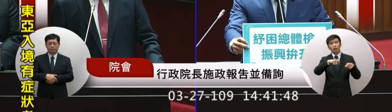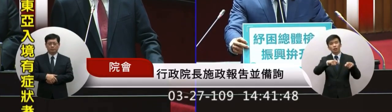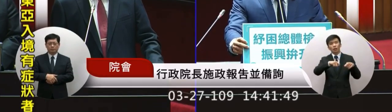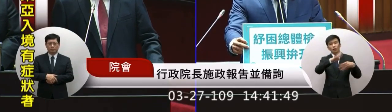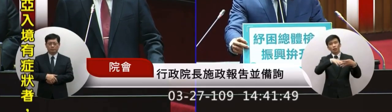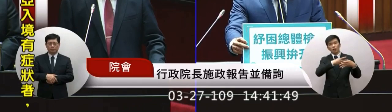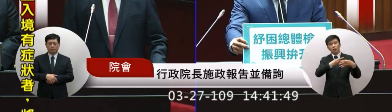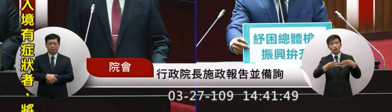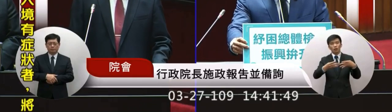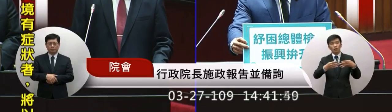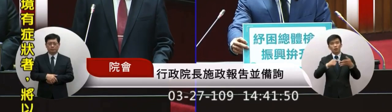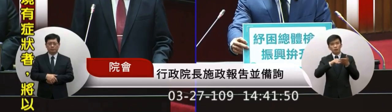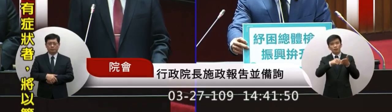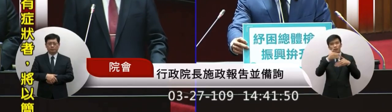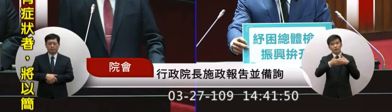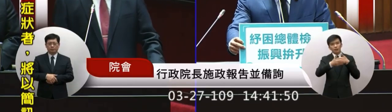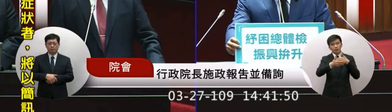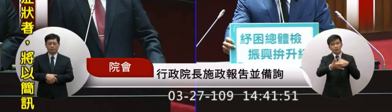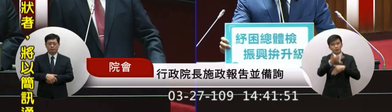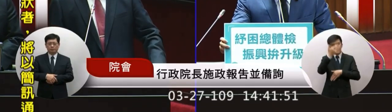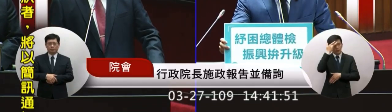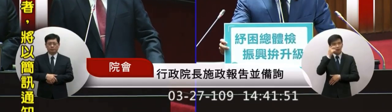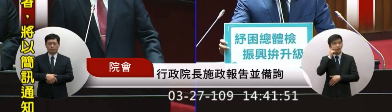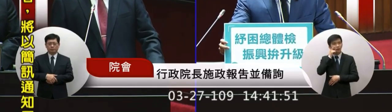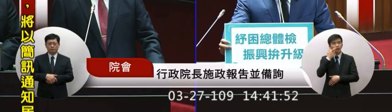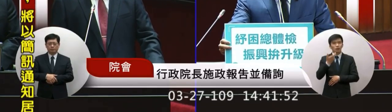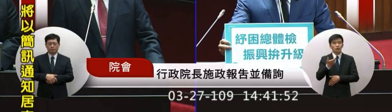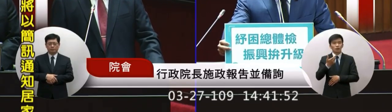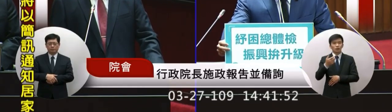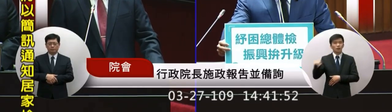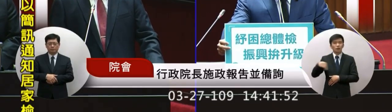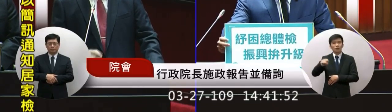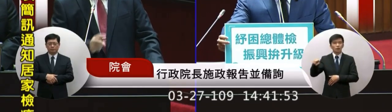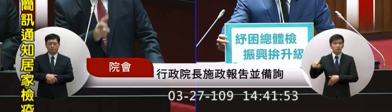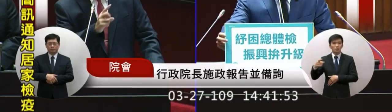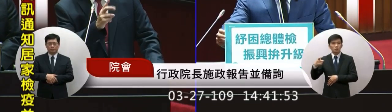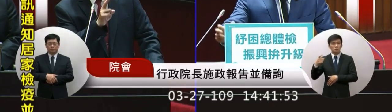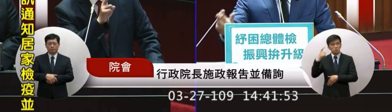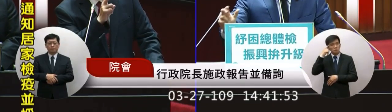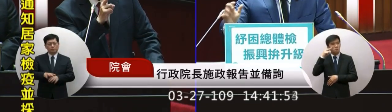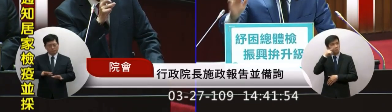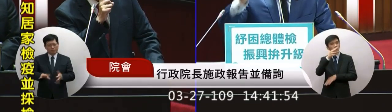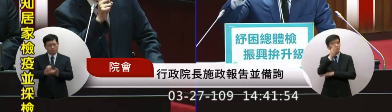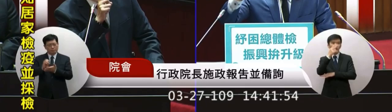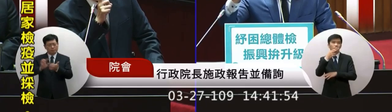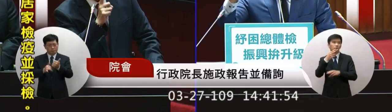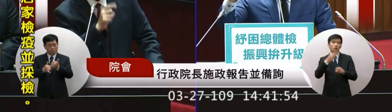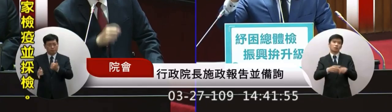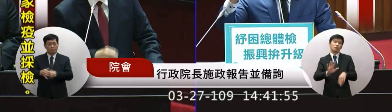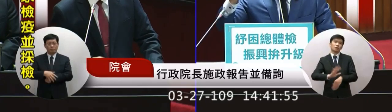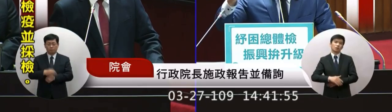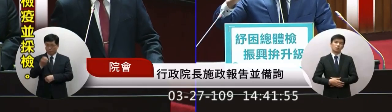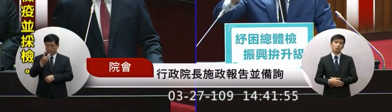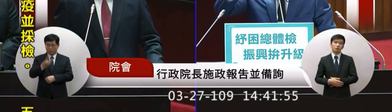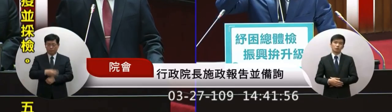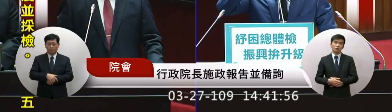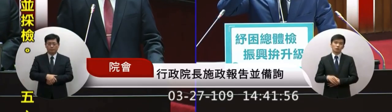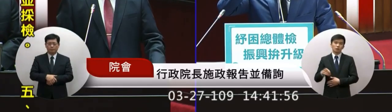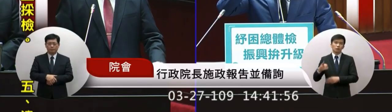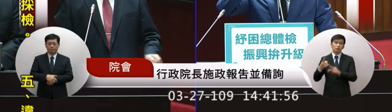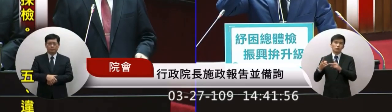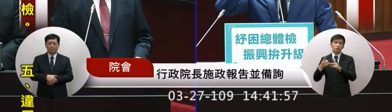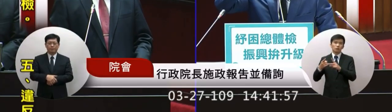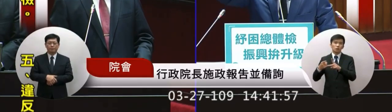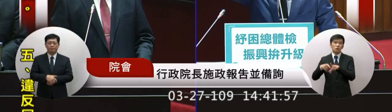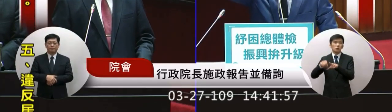这个没有那么顺利的时候，其实对他们来讲，他们会对政府的信心会那个。你这就这企业哈，你追一个应